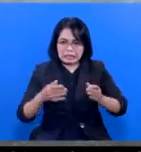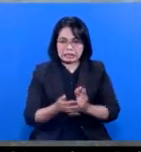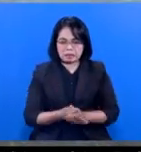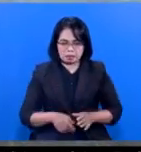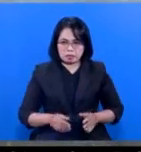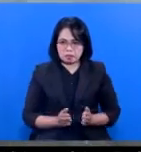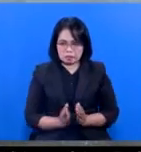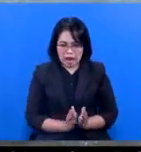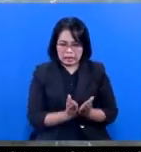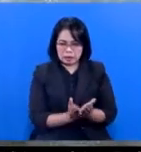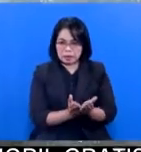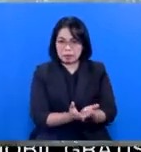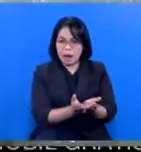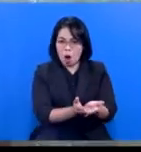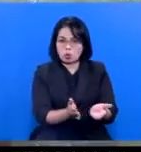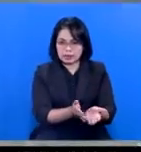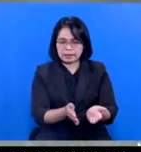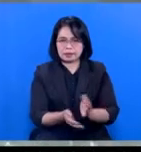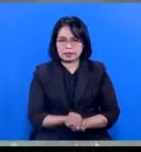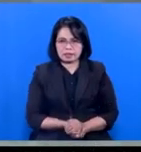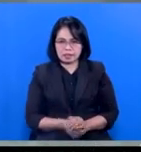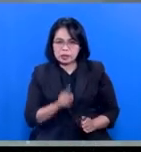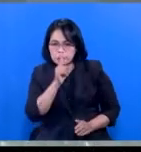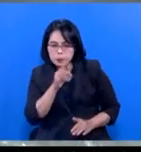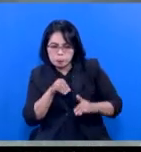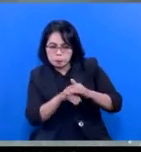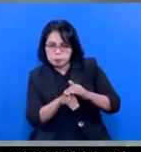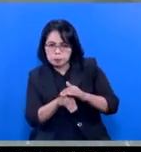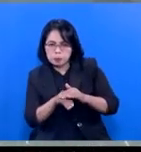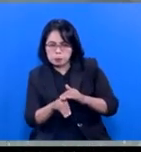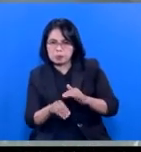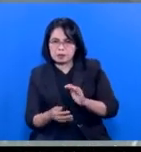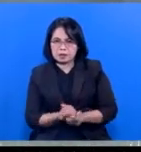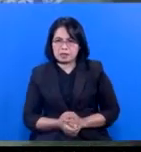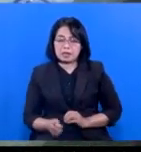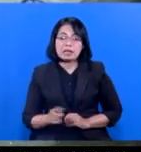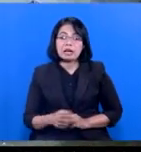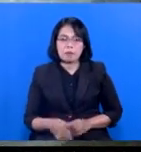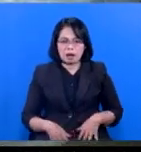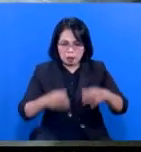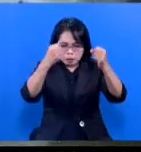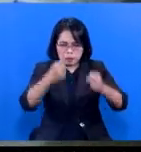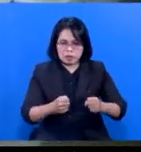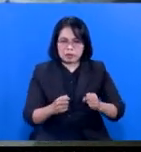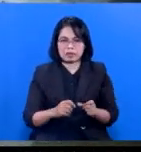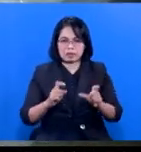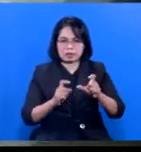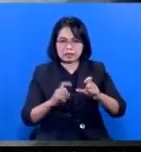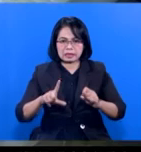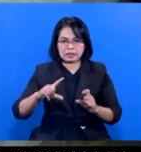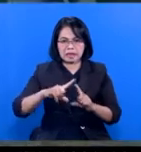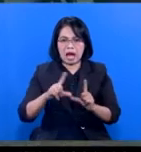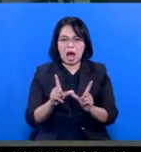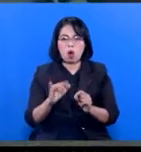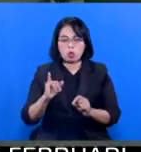dikirim dengan perahu kecil. Penyelundupan diduga dikendalikan narapidana dari Lapas Slawi, Tegal, Jawa Tengah. Penyelundupan yang dilakukan